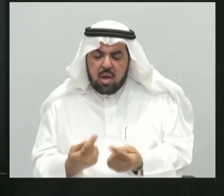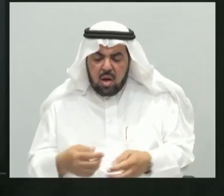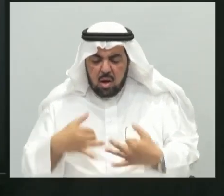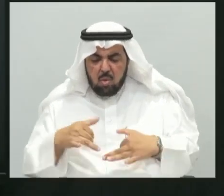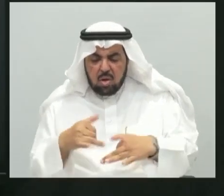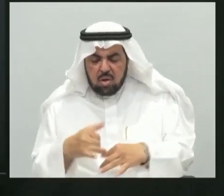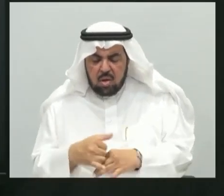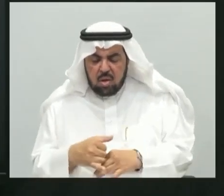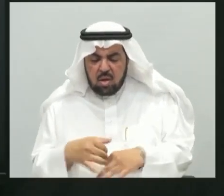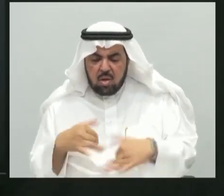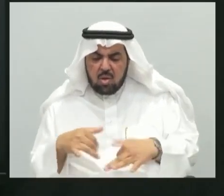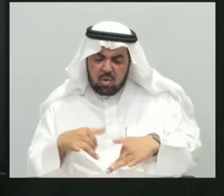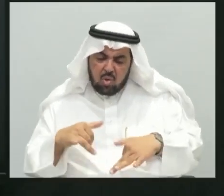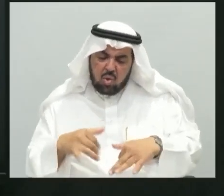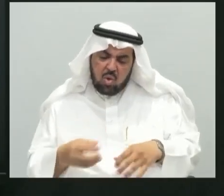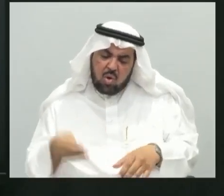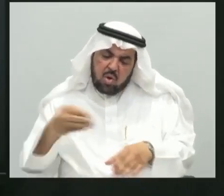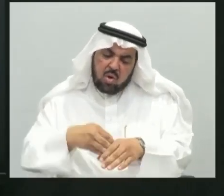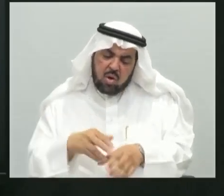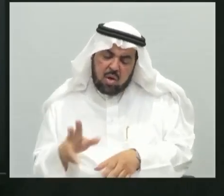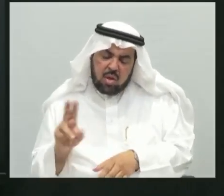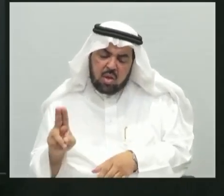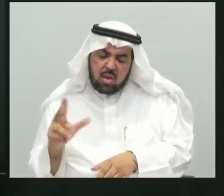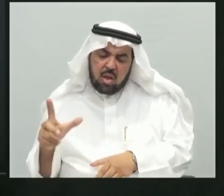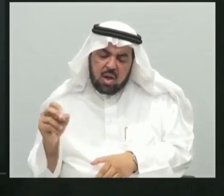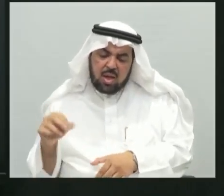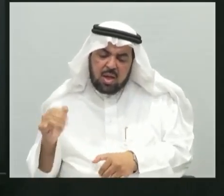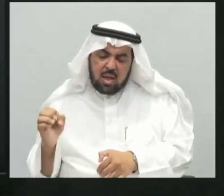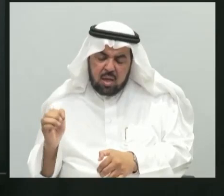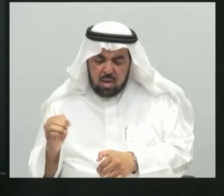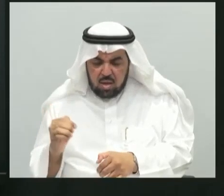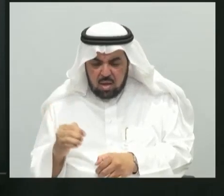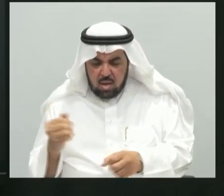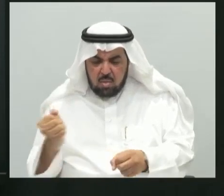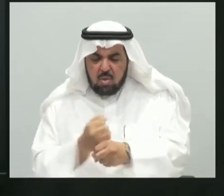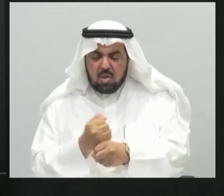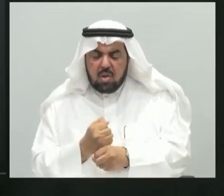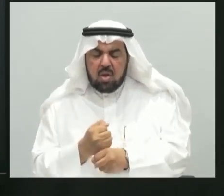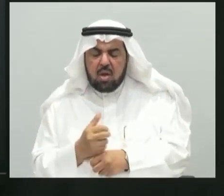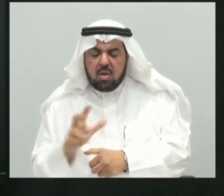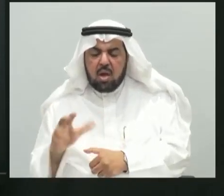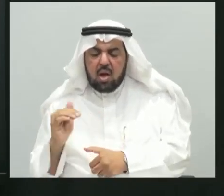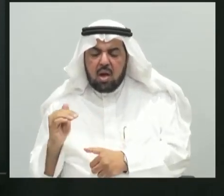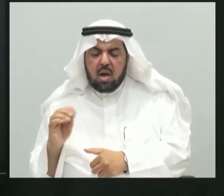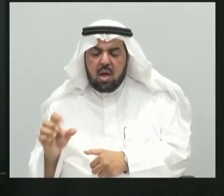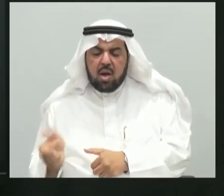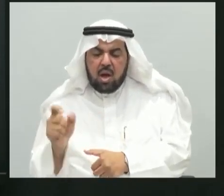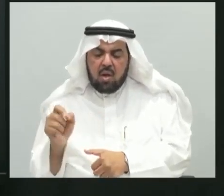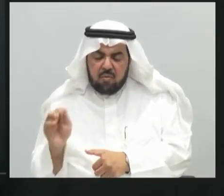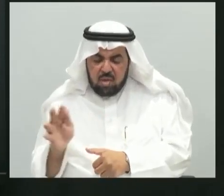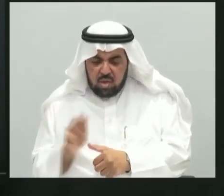طرق التلقيح ل في النباتات الزهريه تقوم به يقوم به جزء كبير من